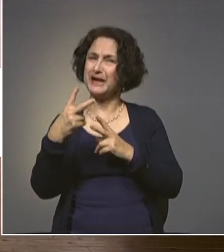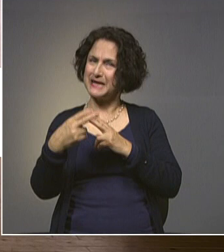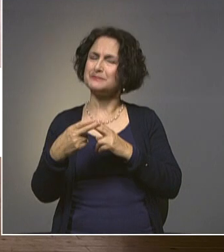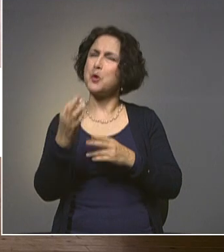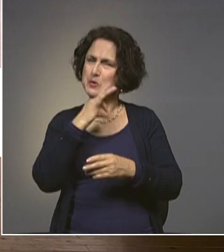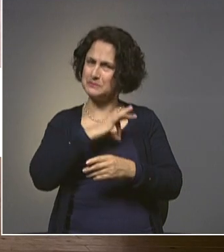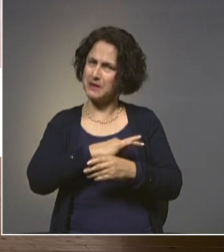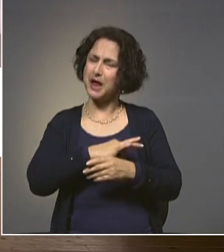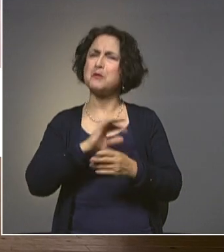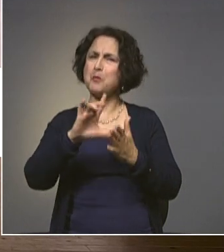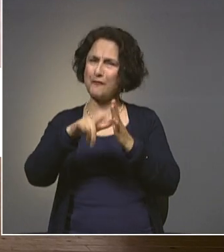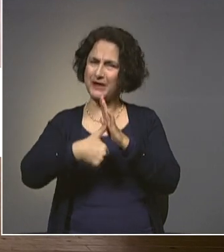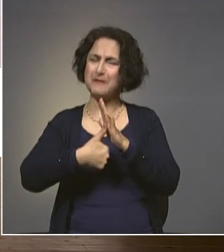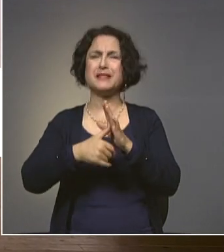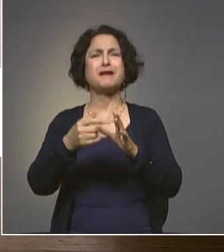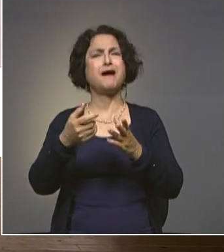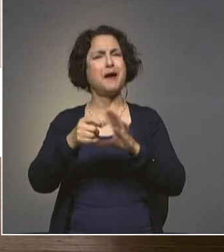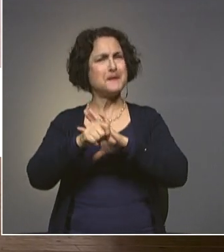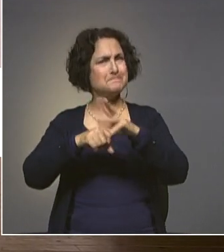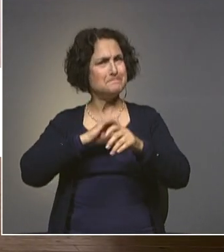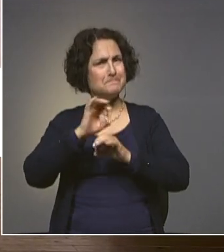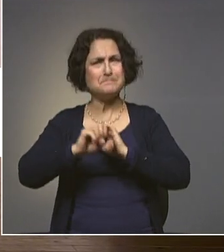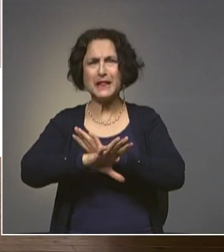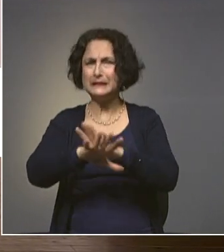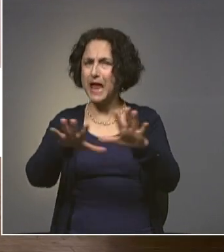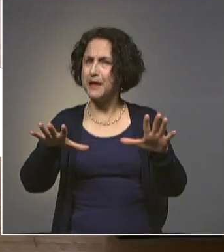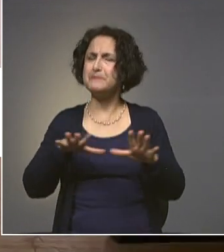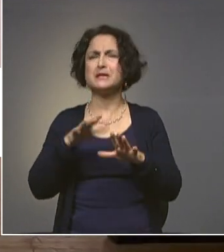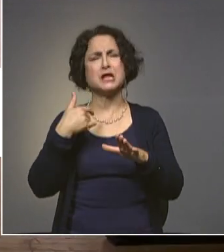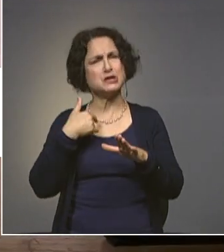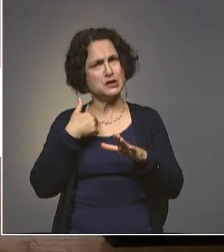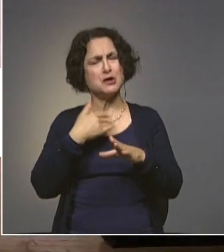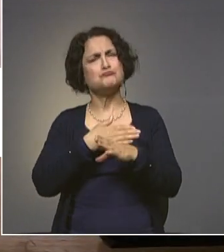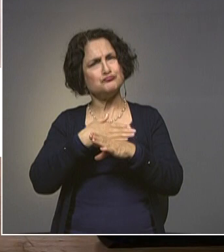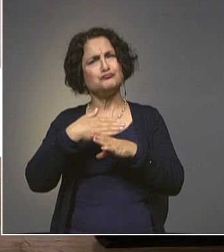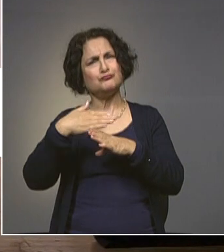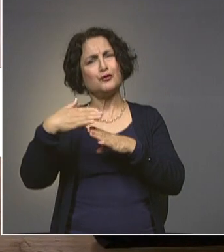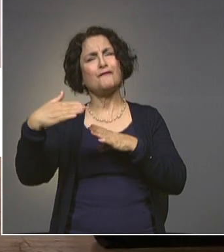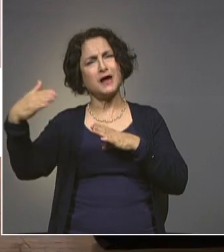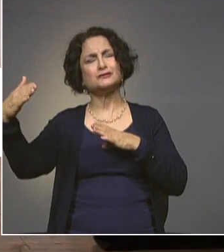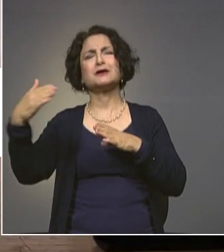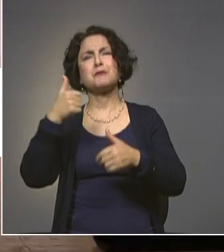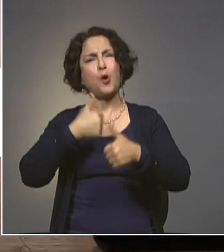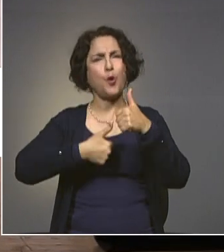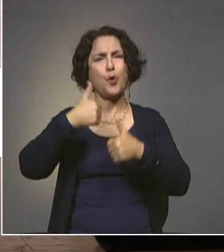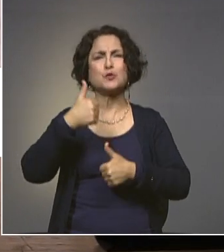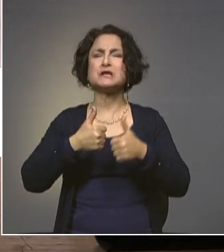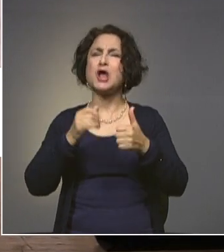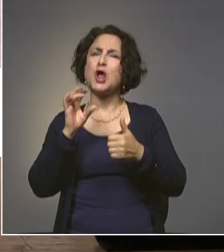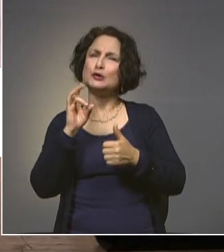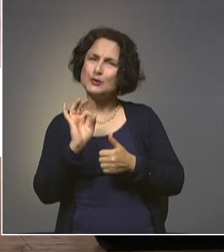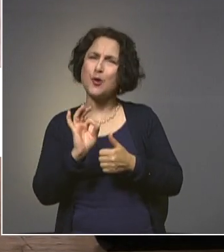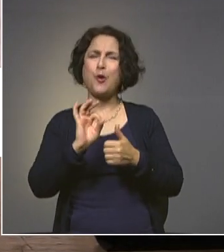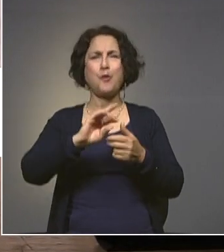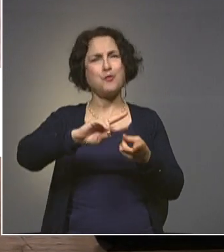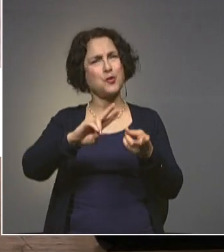време на пандемичната установка да проведем конкурсите всяка година, като променихме статута в